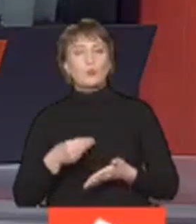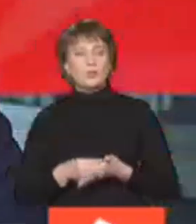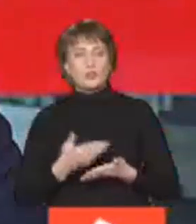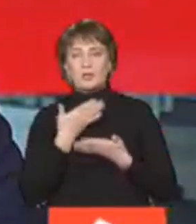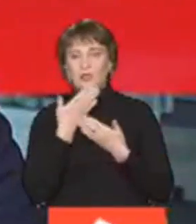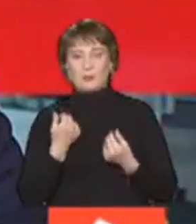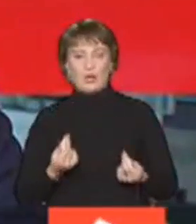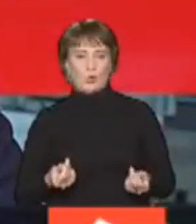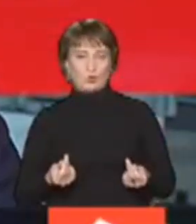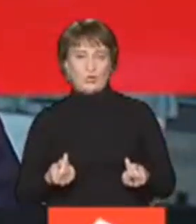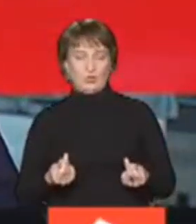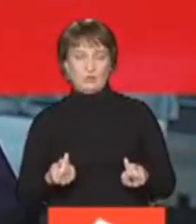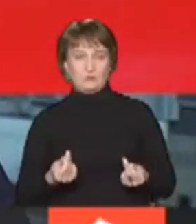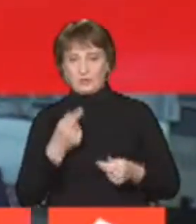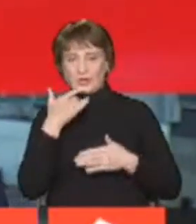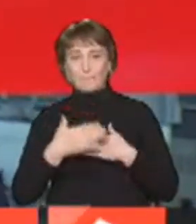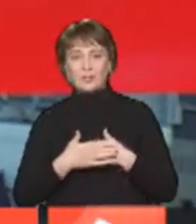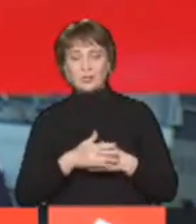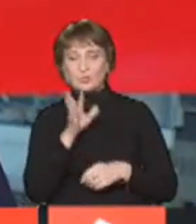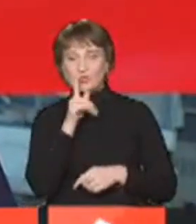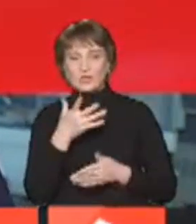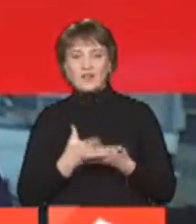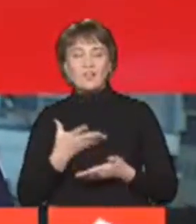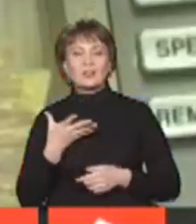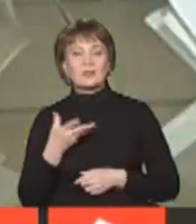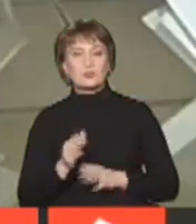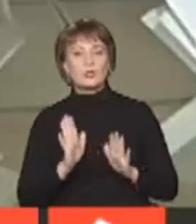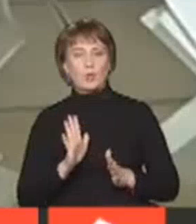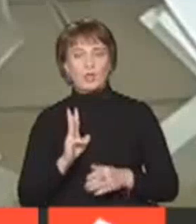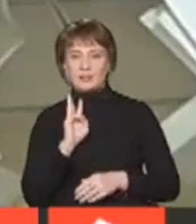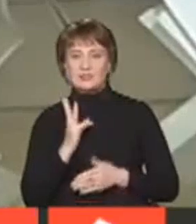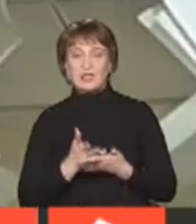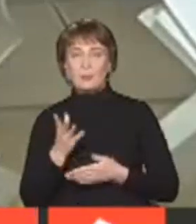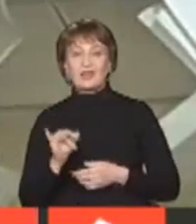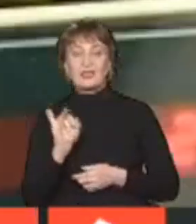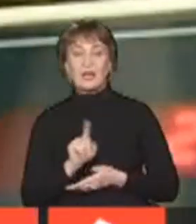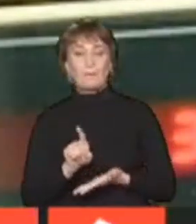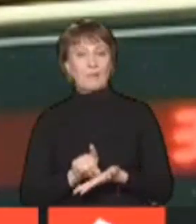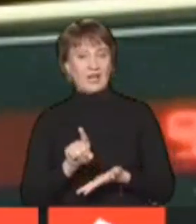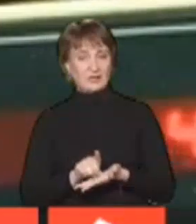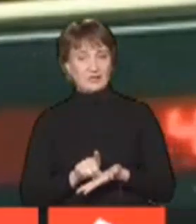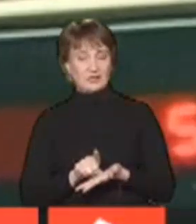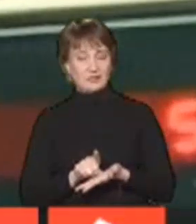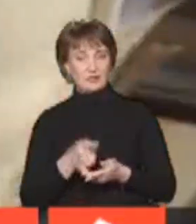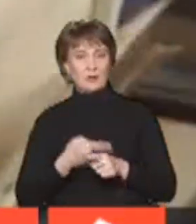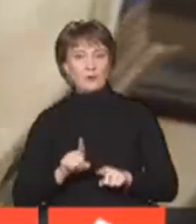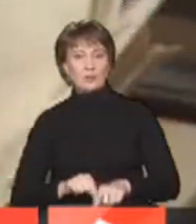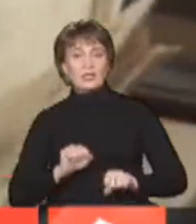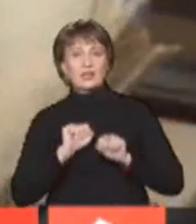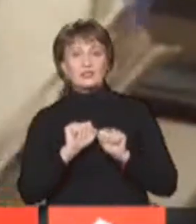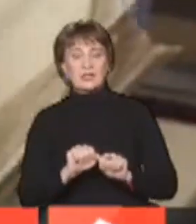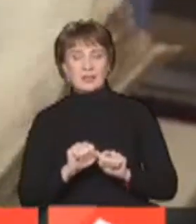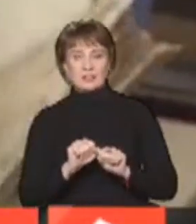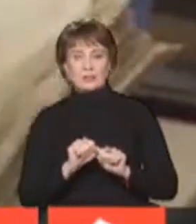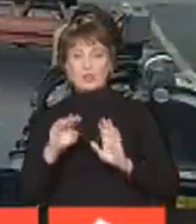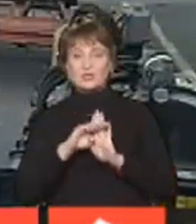майже немає грошей, тому найближчим часом фінансуватимуть лише зарплати і пенсії. Це так звані захищені статті